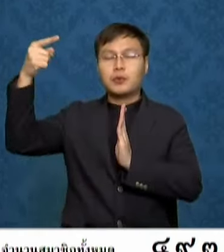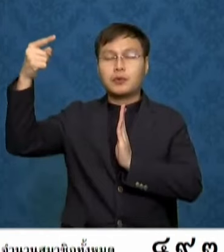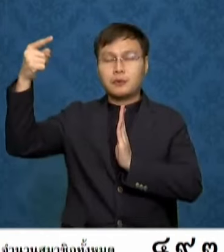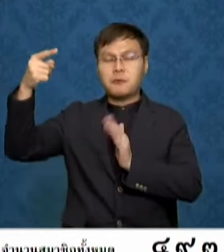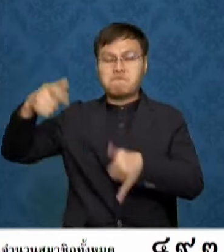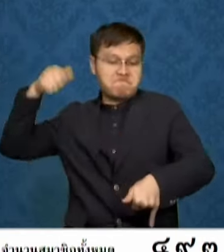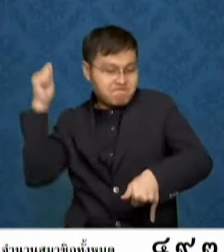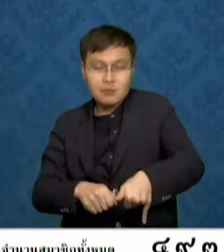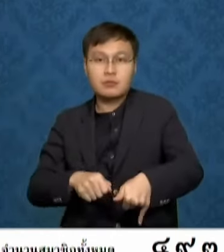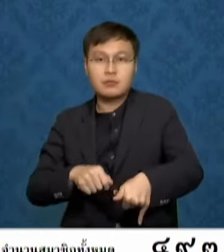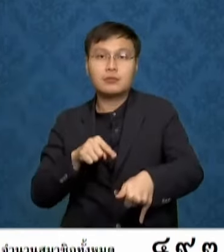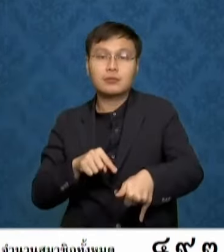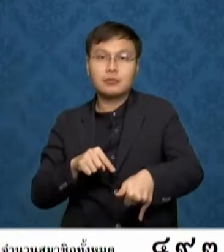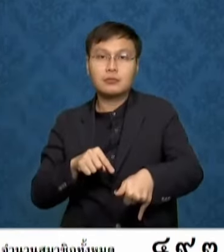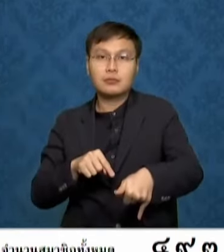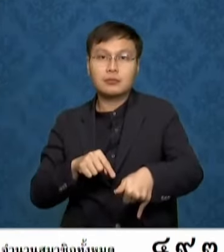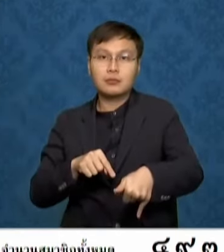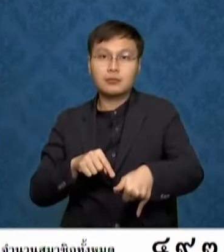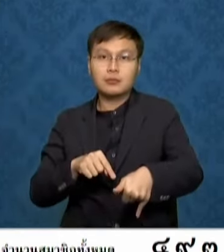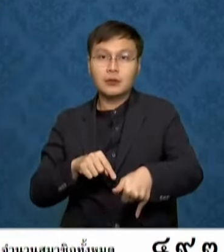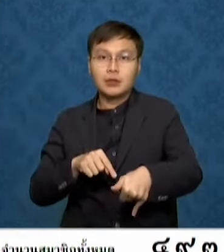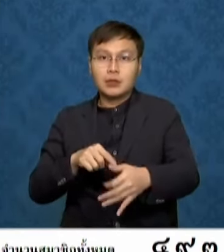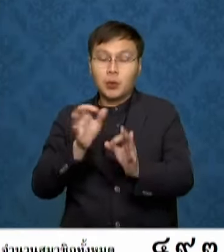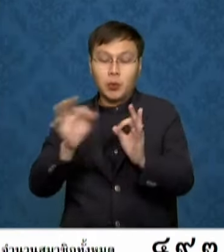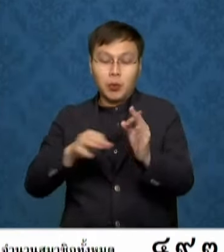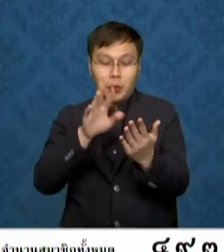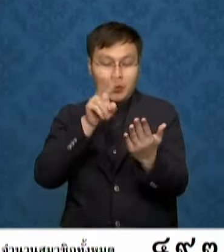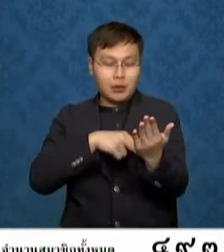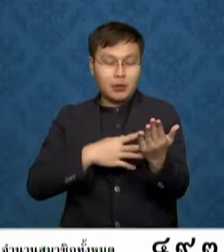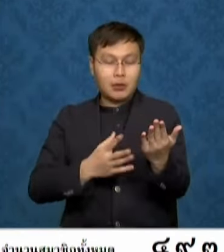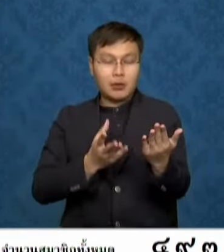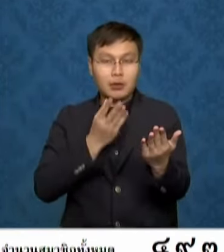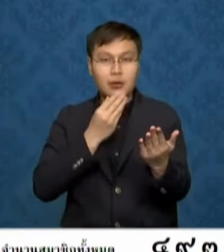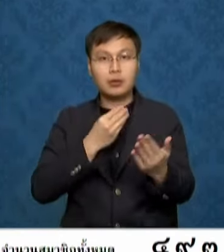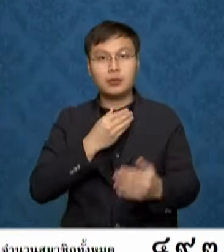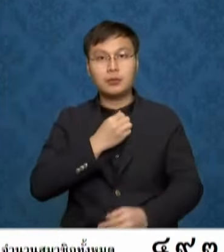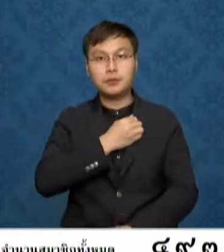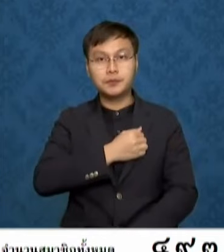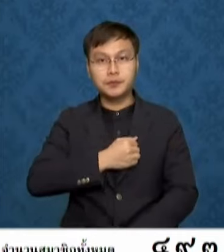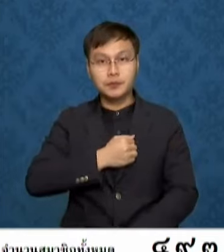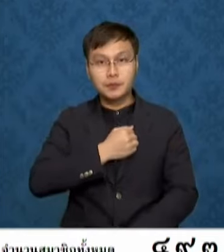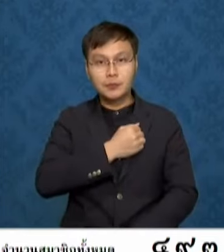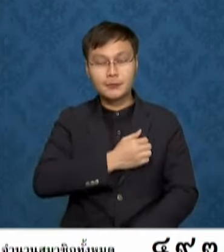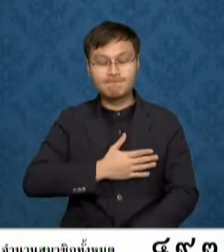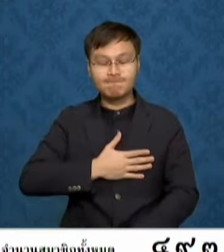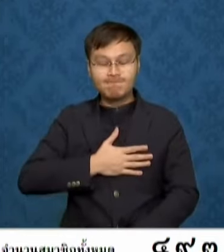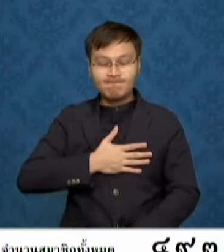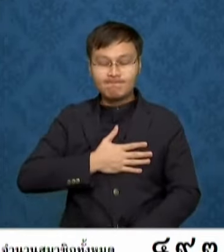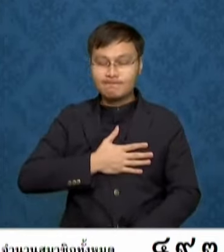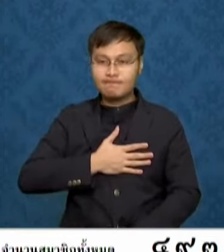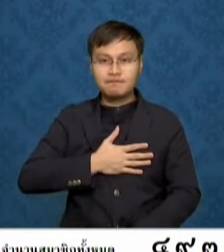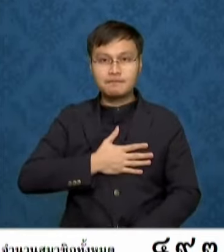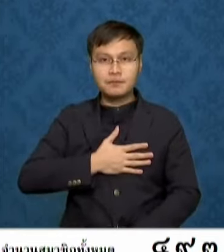เขาก็ตีครับอ่านแล้วเศร้าครับจุกแน่นอกอย่างชนิดที่